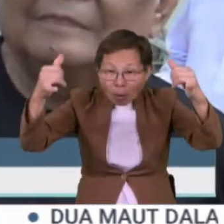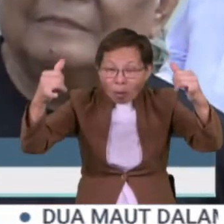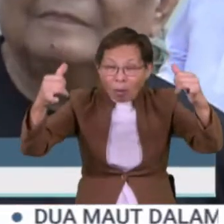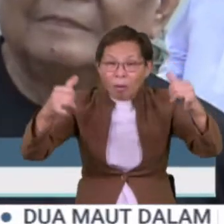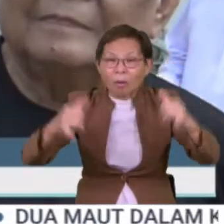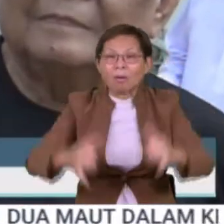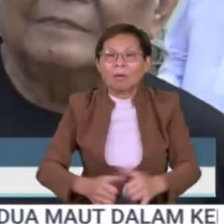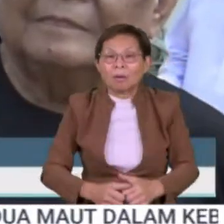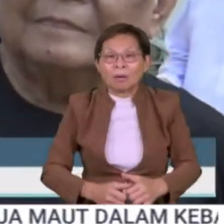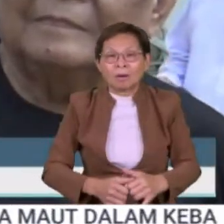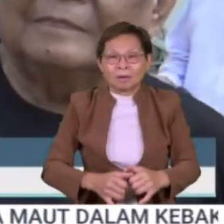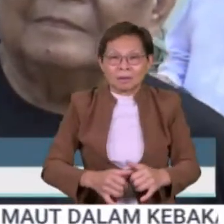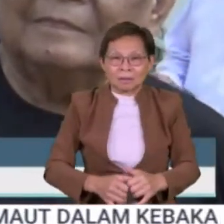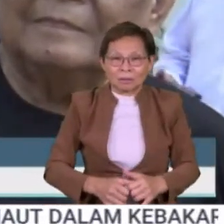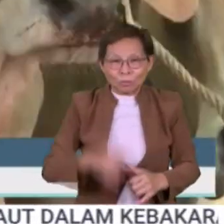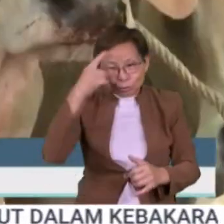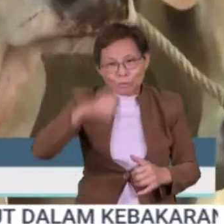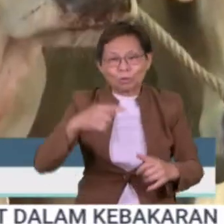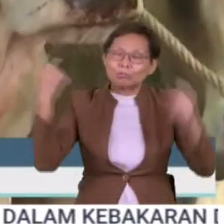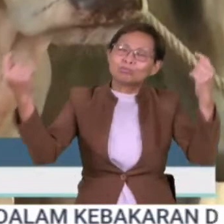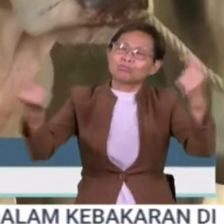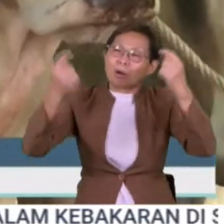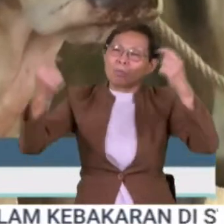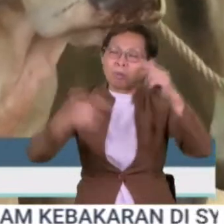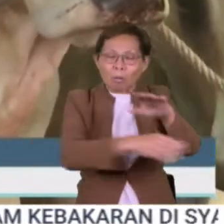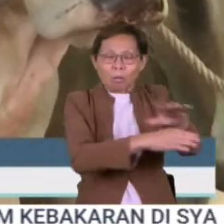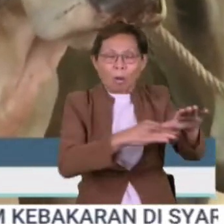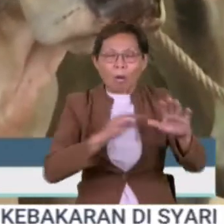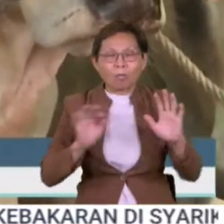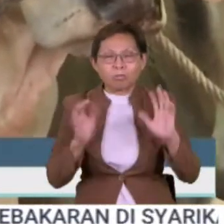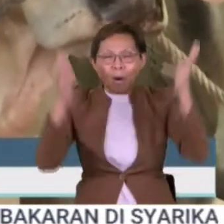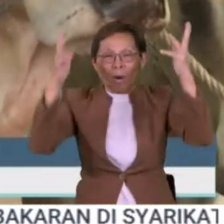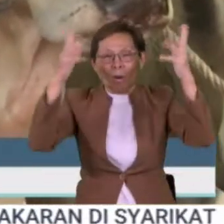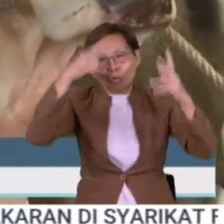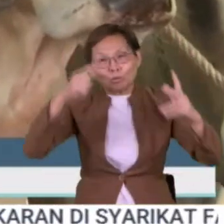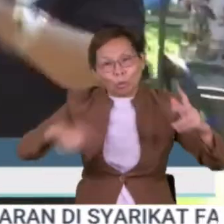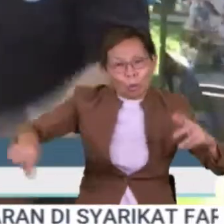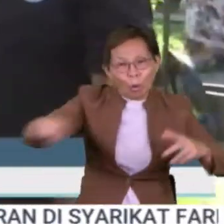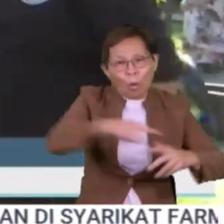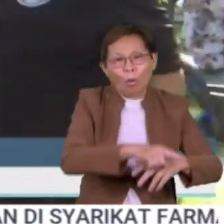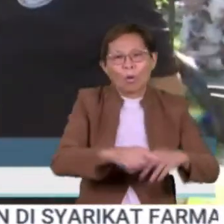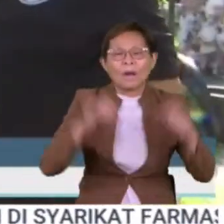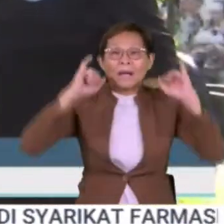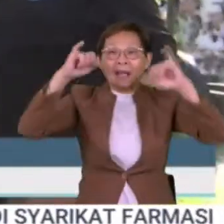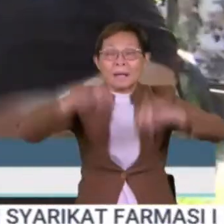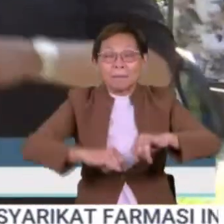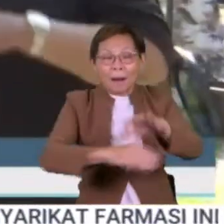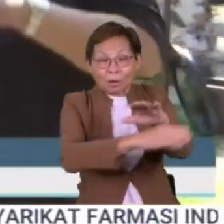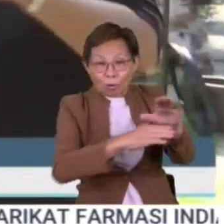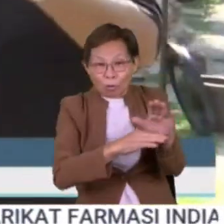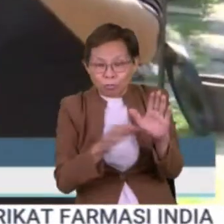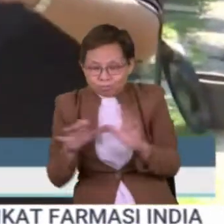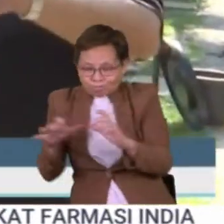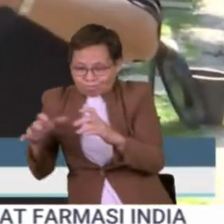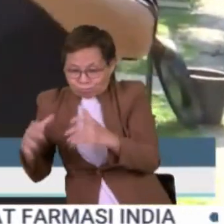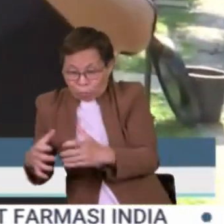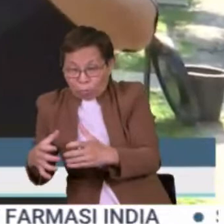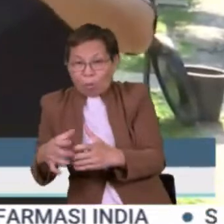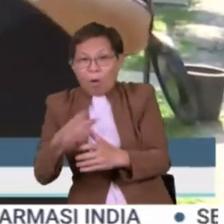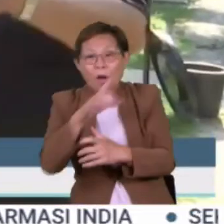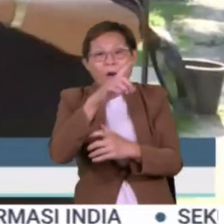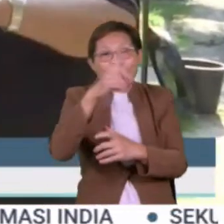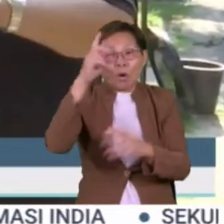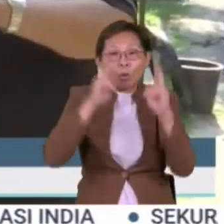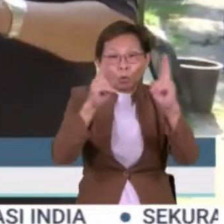raya haji pada semua sementara itu polusi pelaksanaan ibadah korban berkelompok Ustad Haji Rukmana